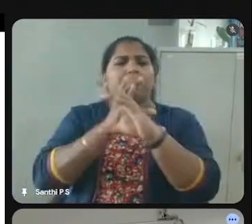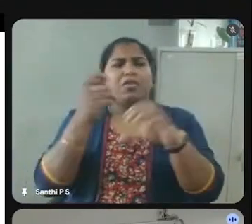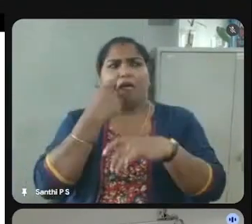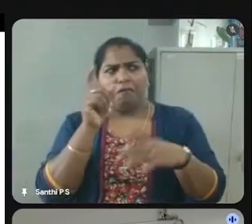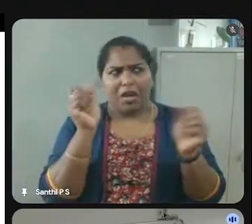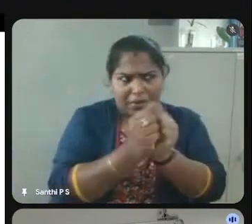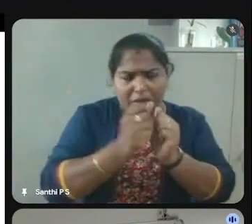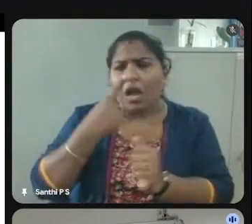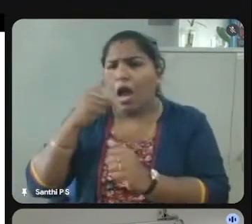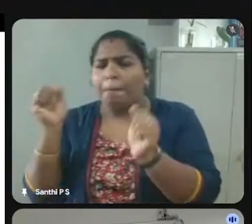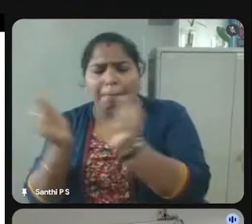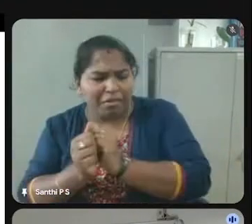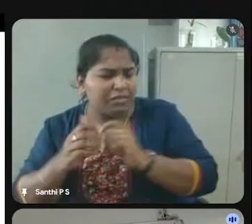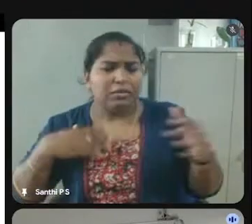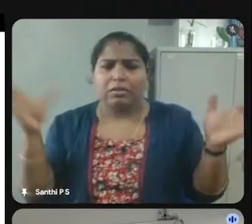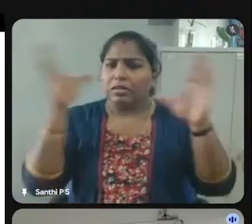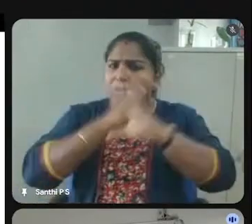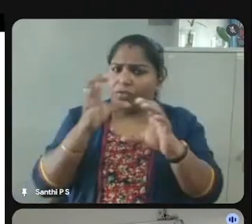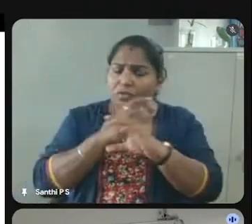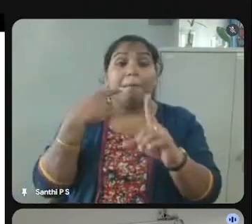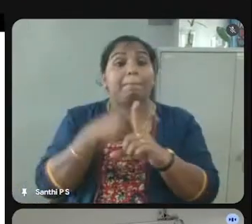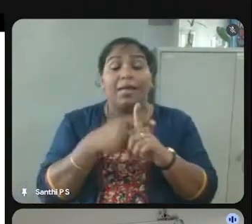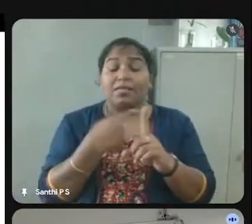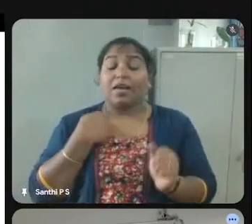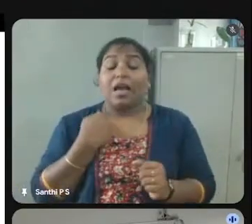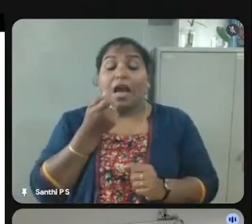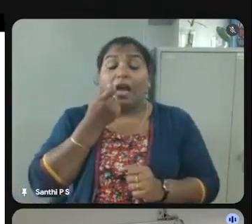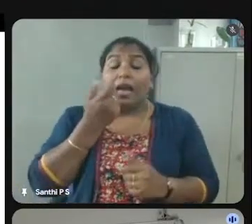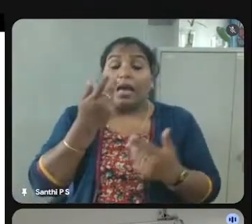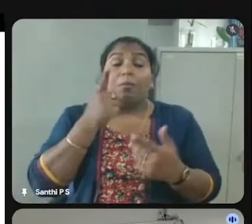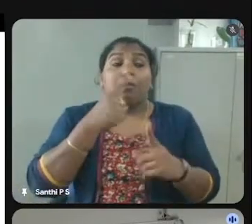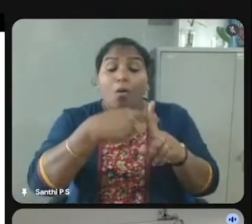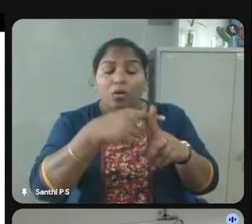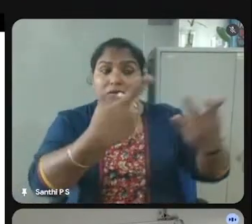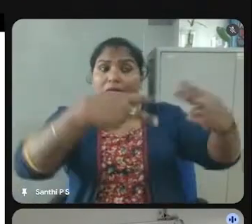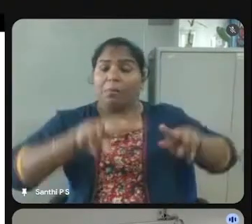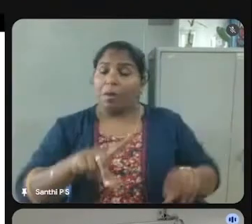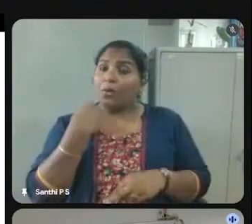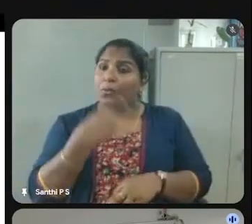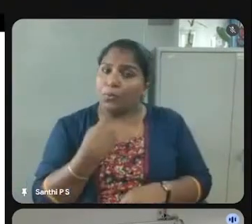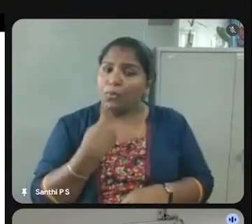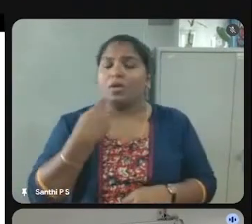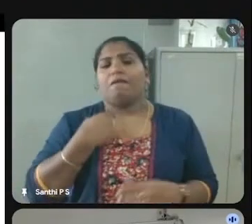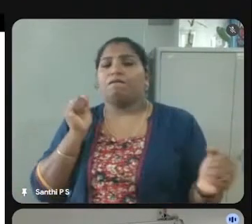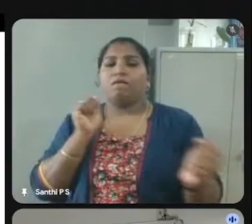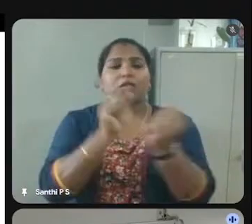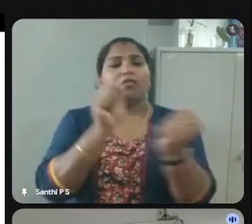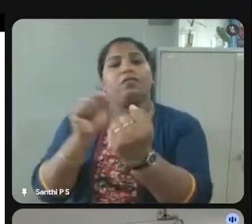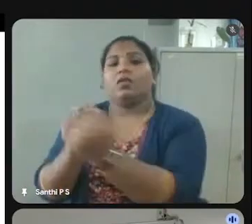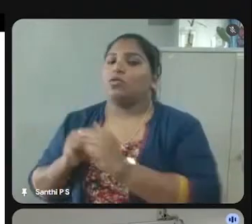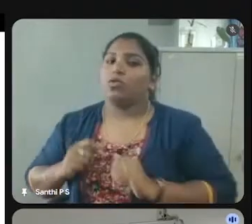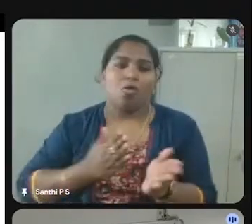പിന്നീട് കുട്ടിക്ക് സ്വീകാര്യമായത് ആരാണോ ചെയ്യുന്നത് അങ്ങോട്ടേക്ക് പോകും. അപ്പം അവിടെ ഒരു അസ്ഥിരത ഉണ്ടാവുന്നുണ്ട്. കുട്ടിയെ ആ ഒരു ബിഹേവിയർ പാറ്റേൺ,